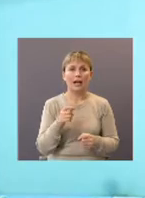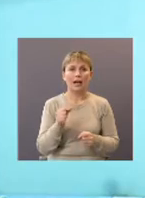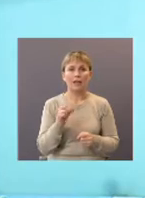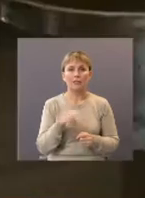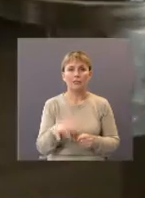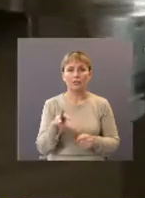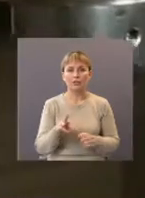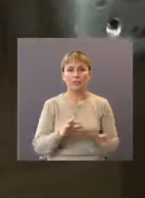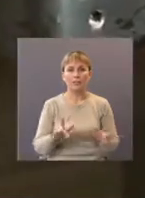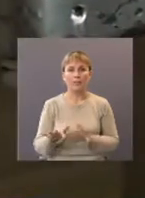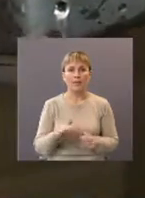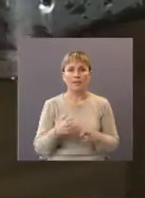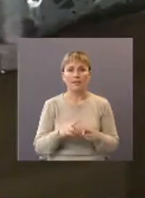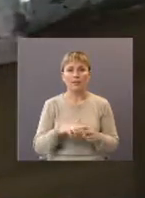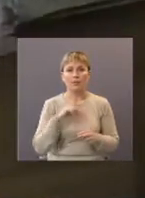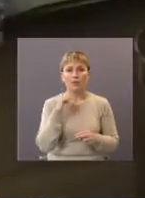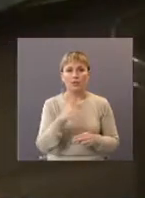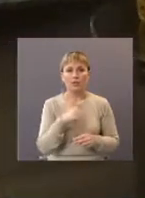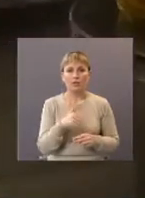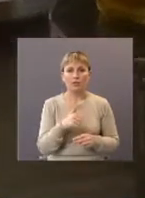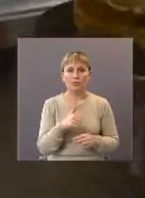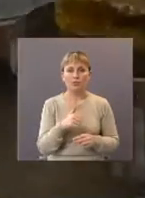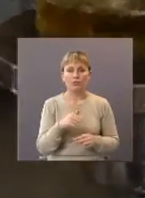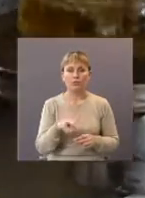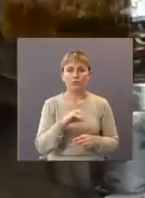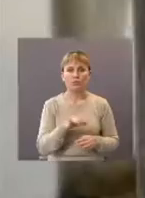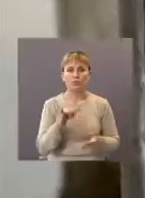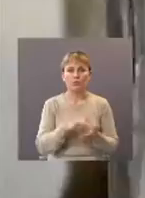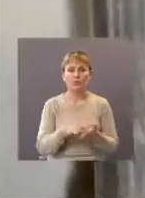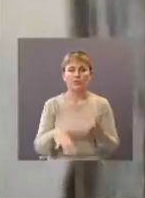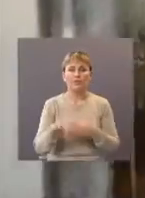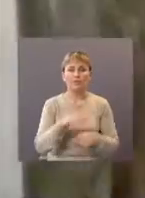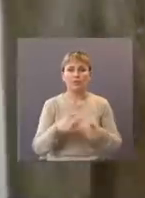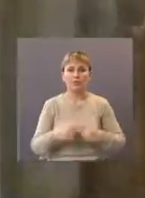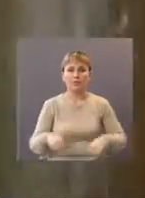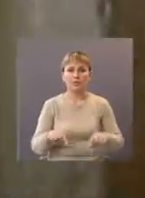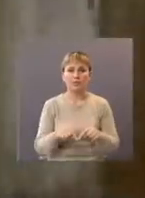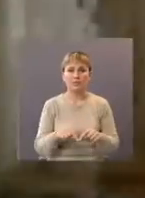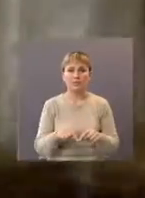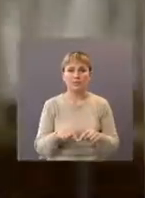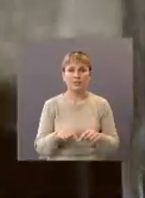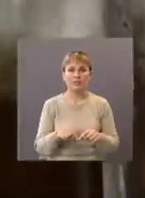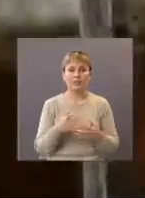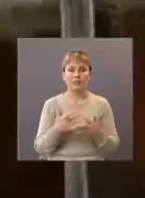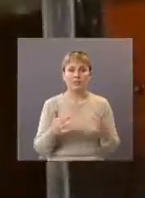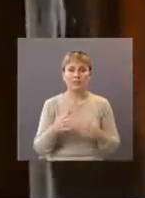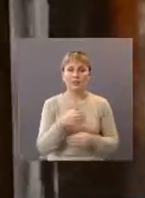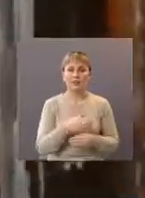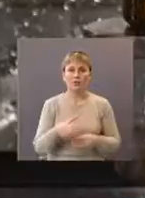административные меры. В этом году мы установили во всех предприятиях, спиртоводочных,